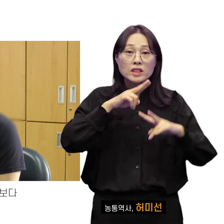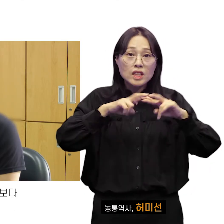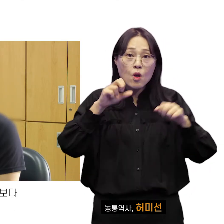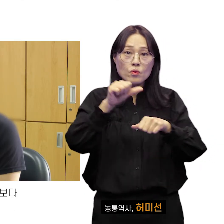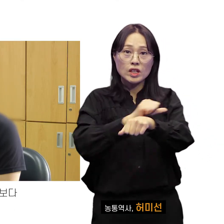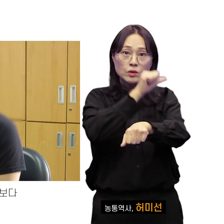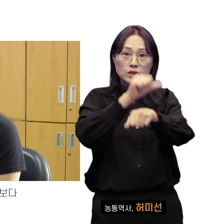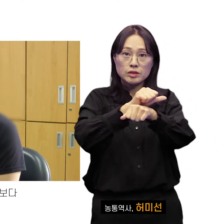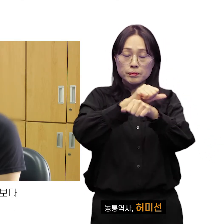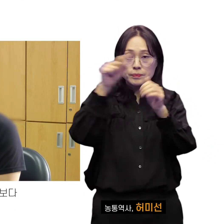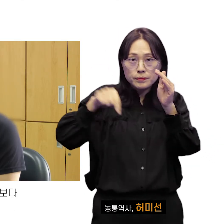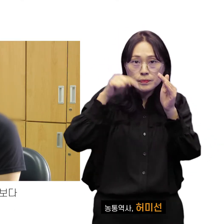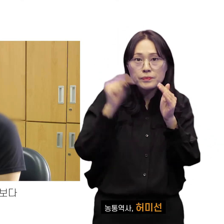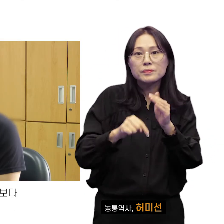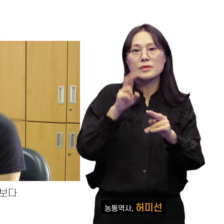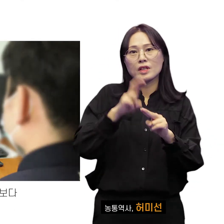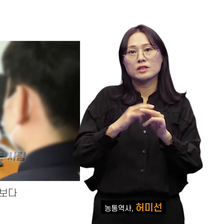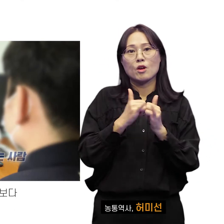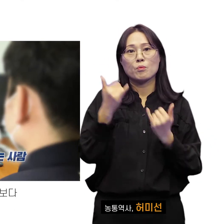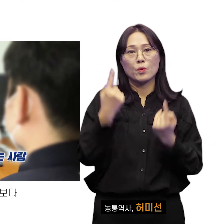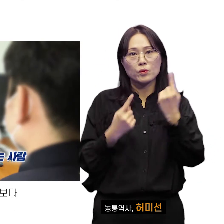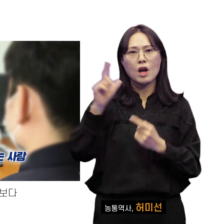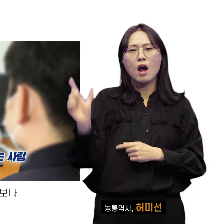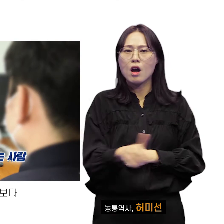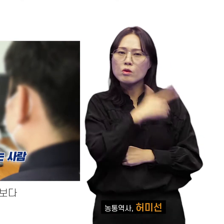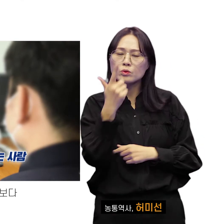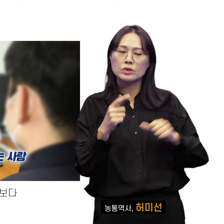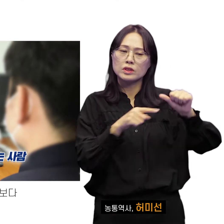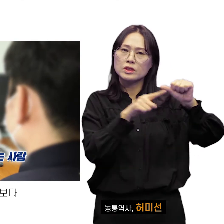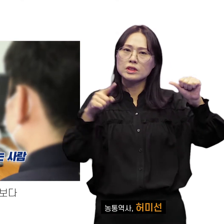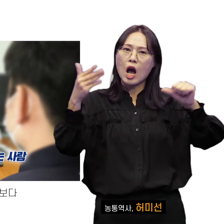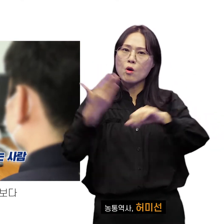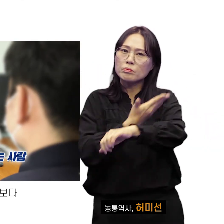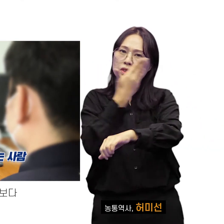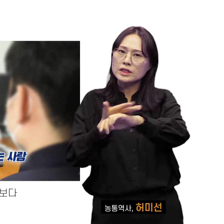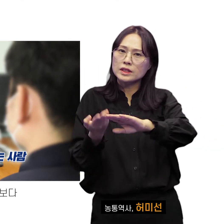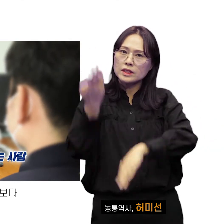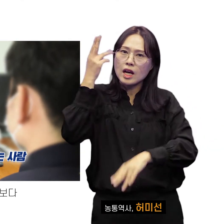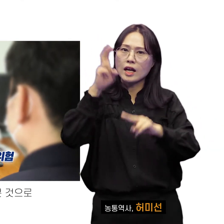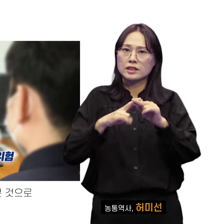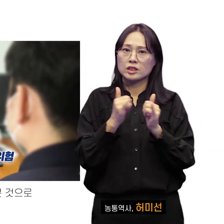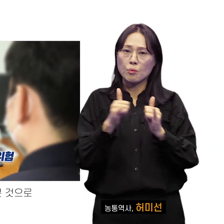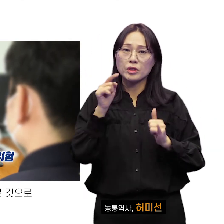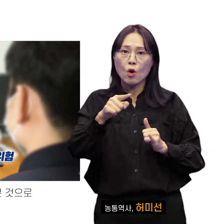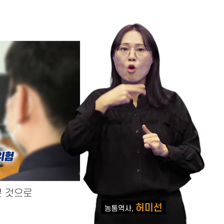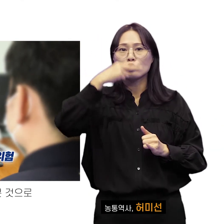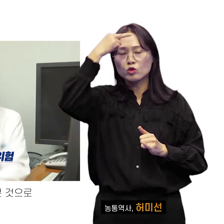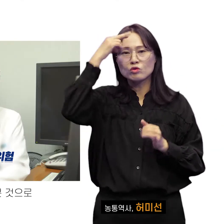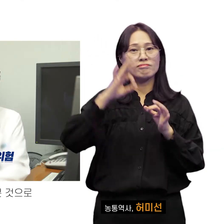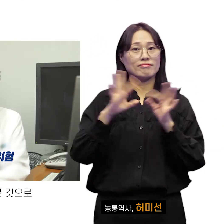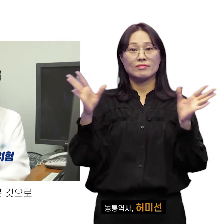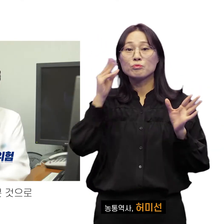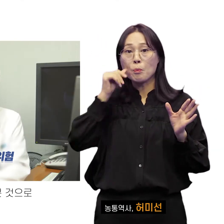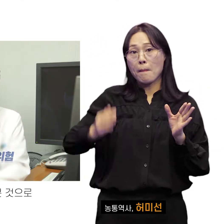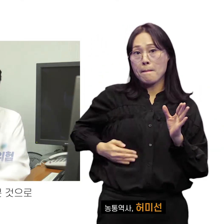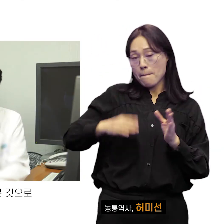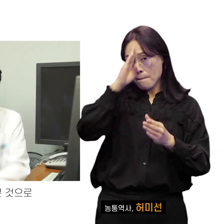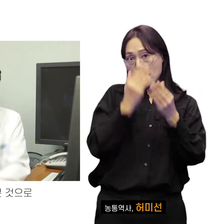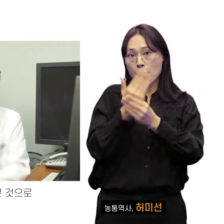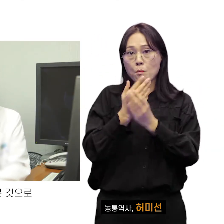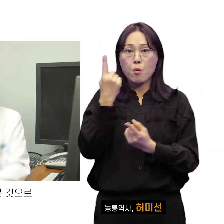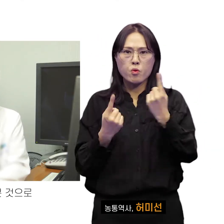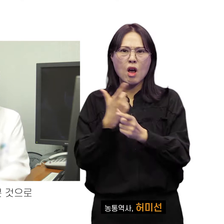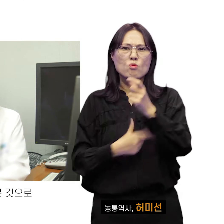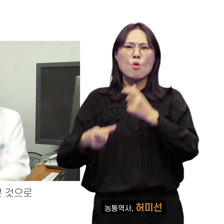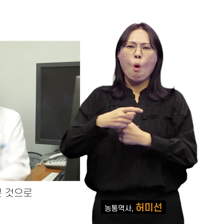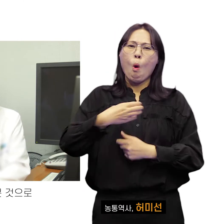실제로 5시간 이내로 앉아있는 사람보다 하루 5에서 9시간 이상 앉아있는 사람이 비알코올성 지방간 발병 위험이 더